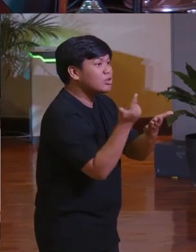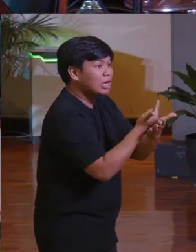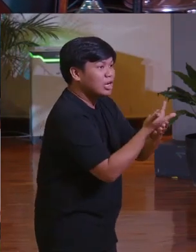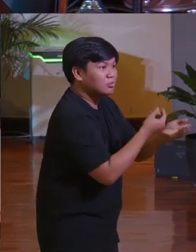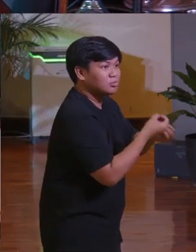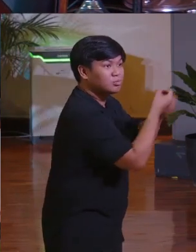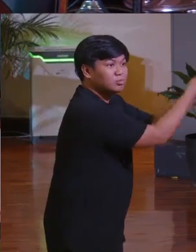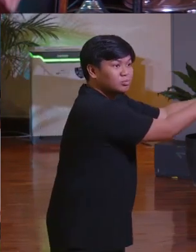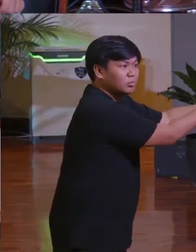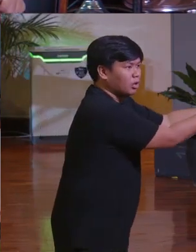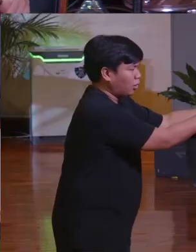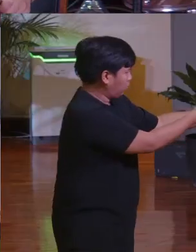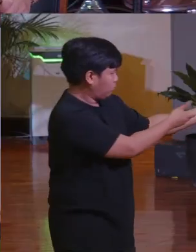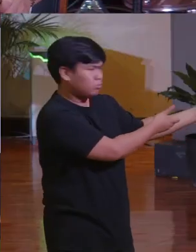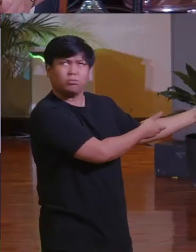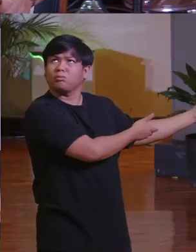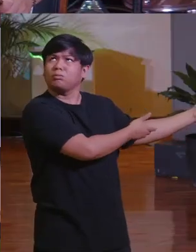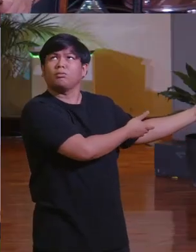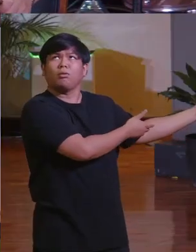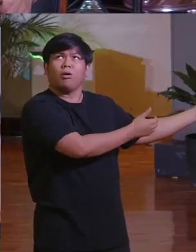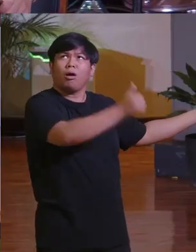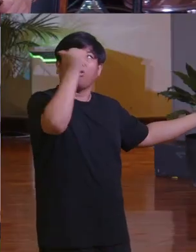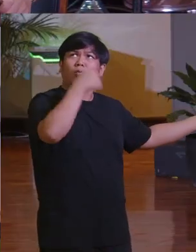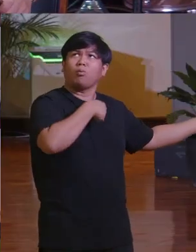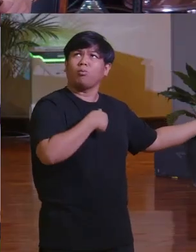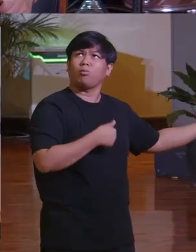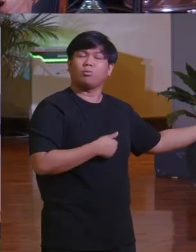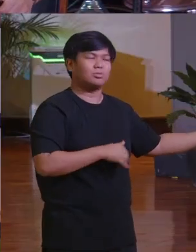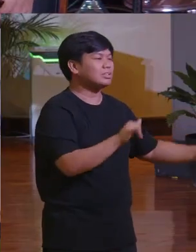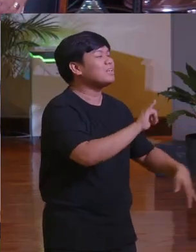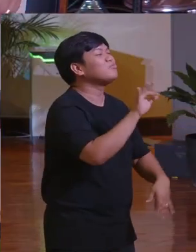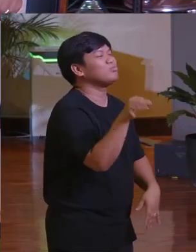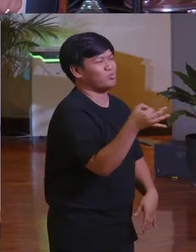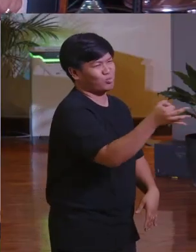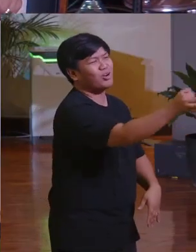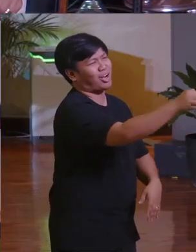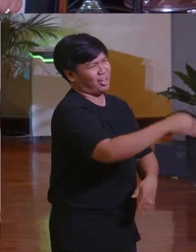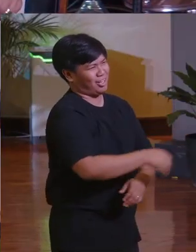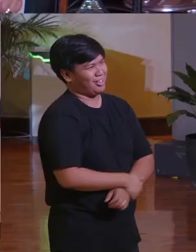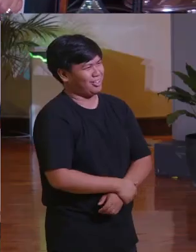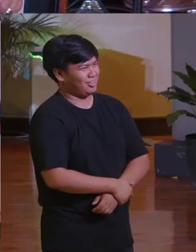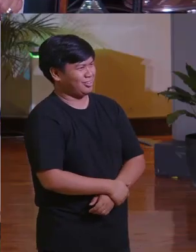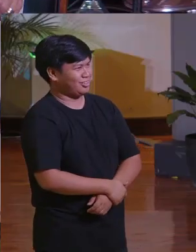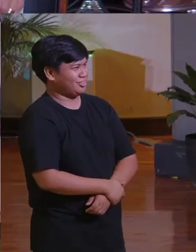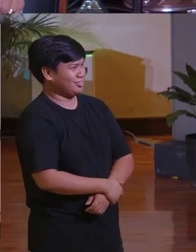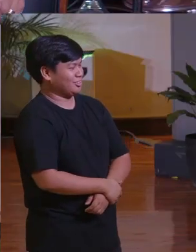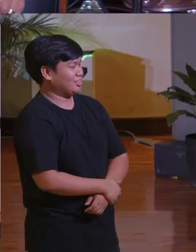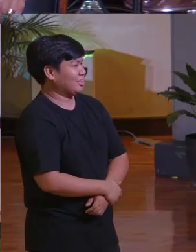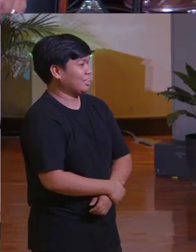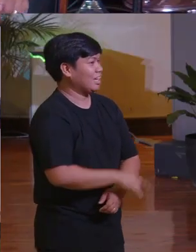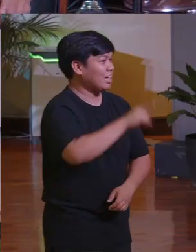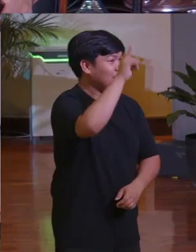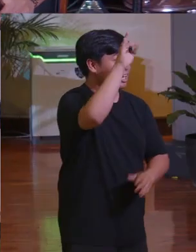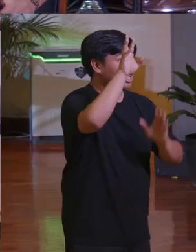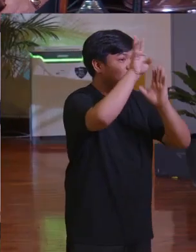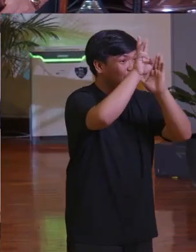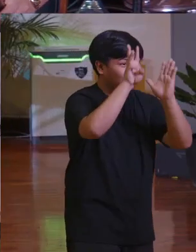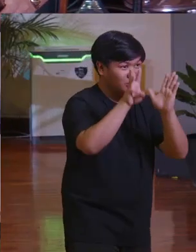Ganon ang nangyayari dito kay Jonah. Merong will ang Panginoon para sa Nineveh.